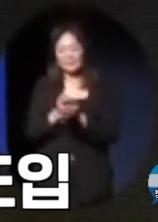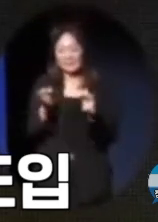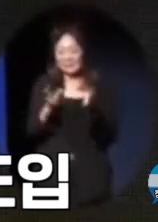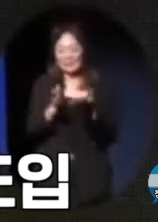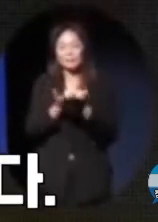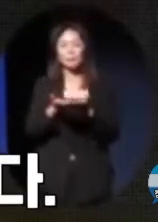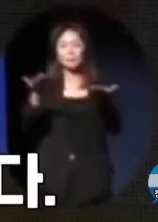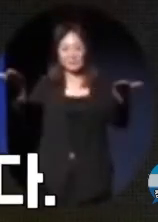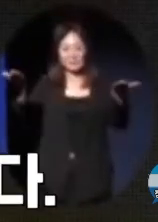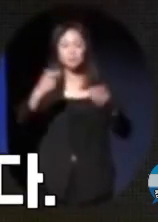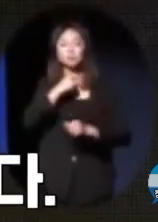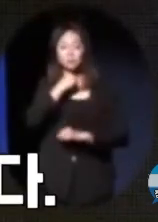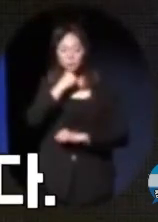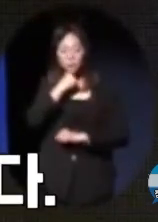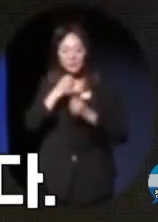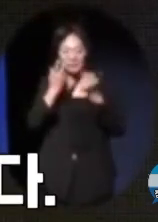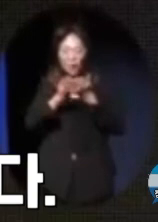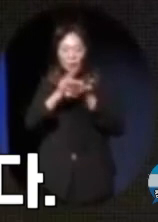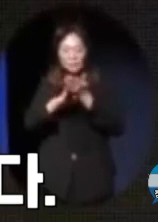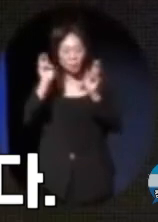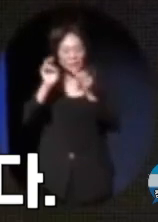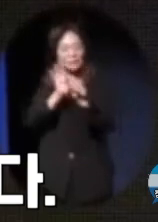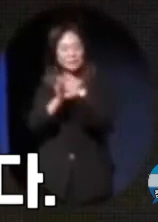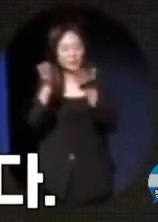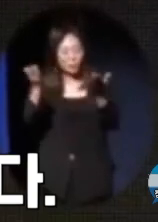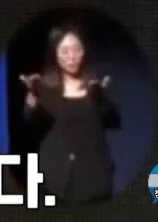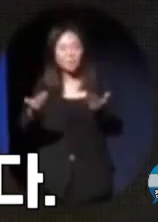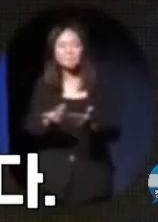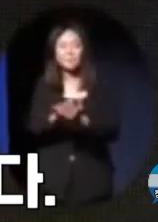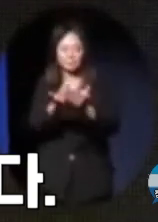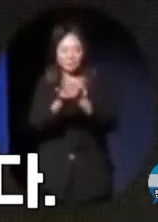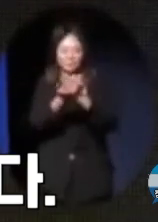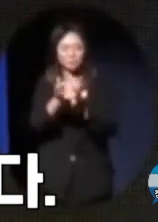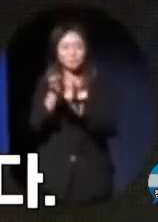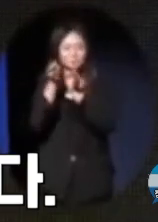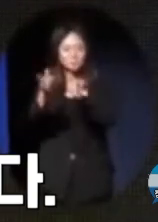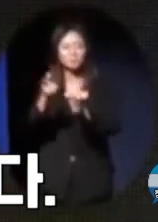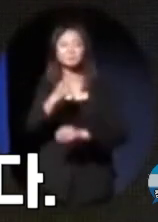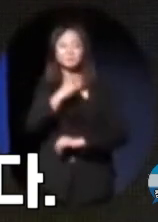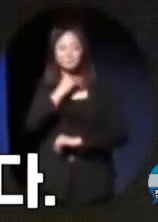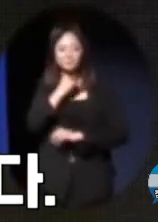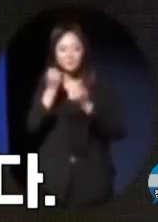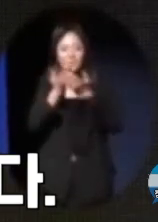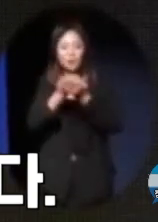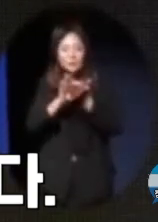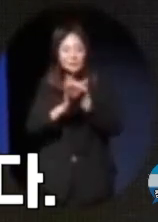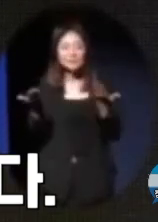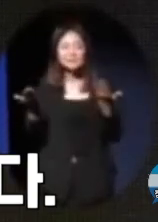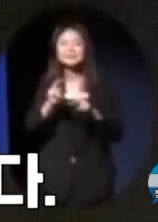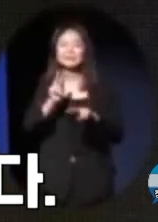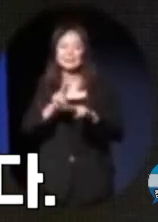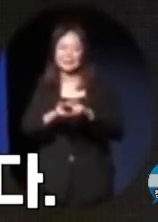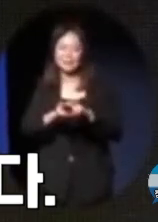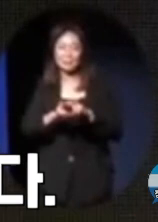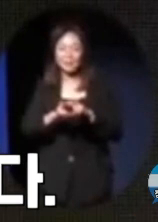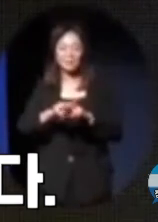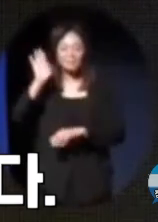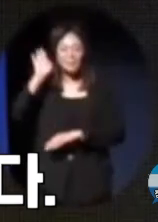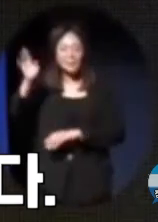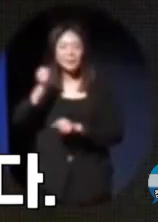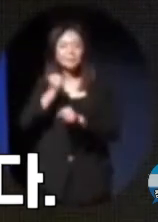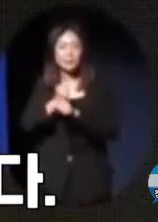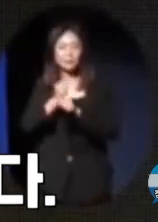도입하고 혁신 기업 지원과 육성에 적극 투자하여 혁신의 일자리로 미래를